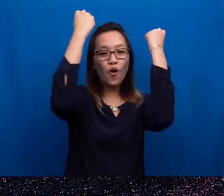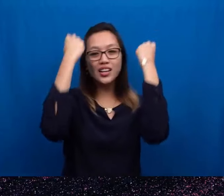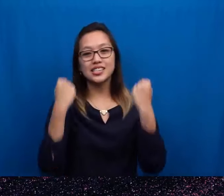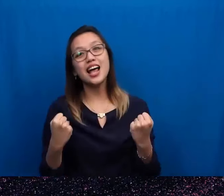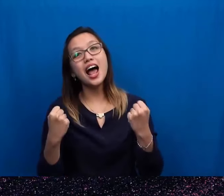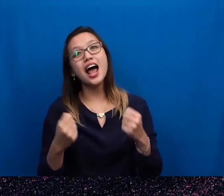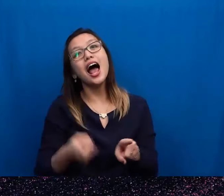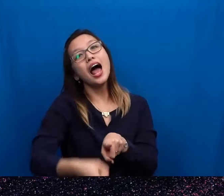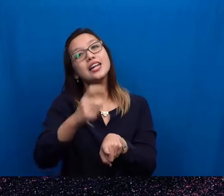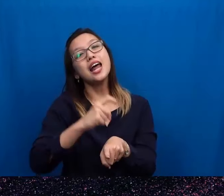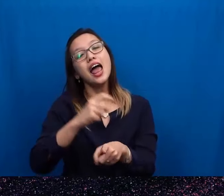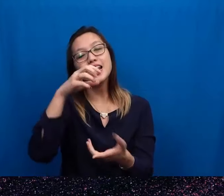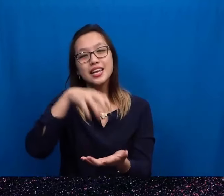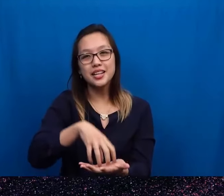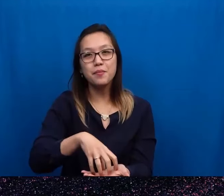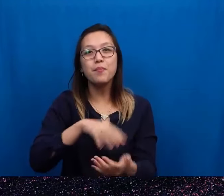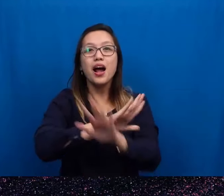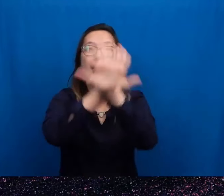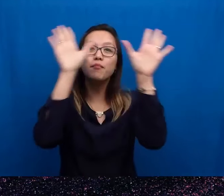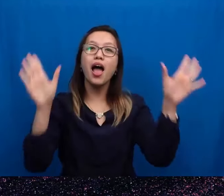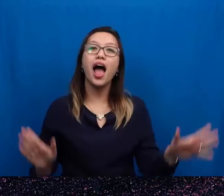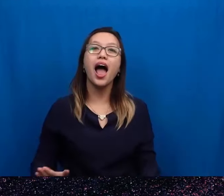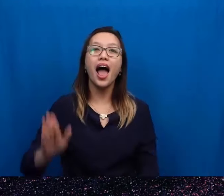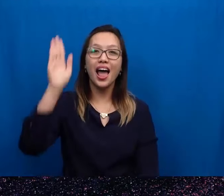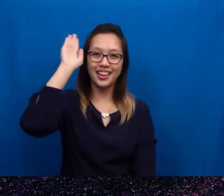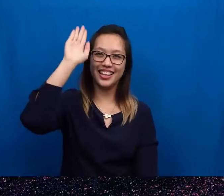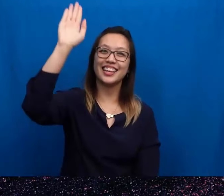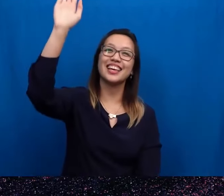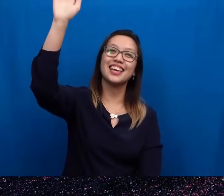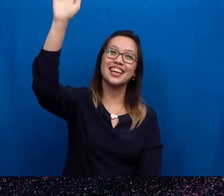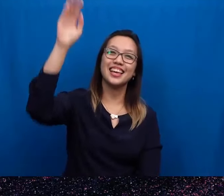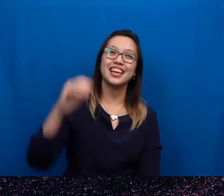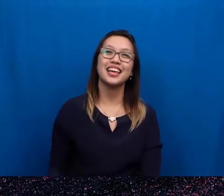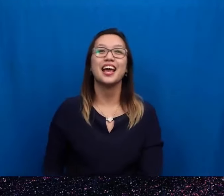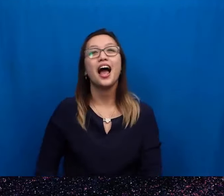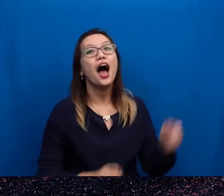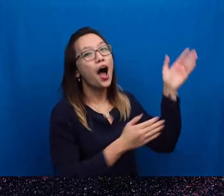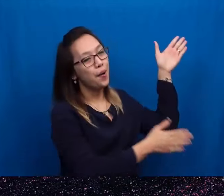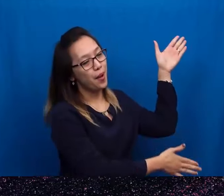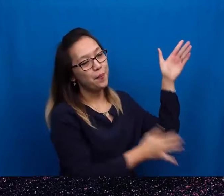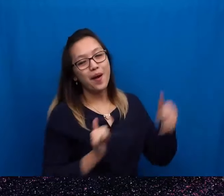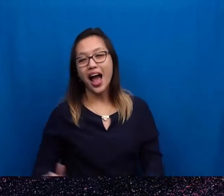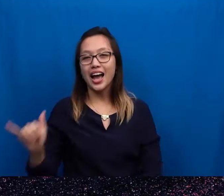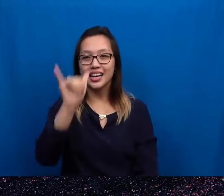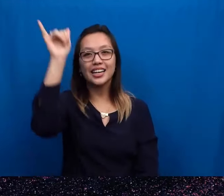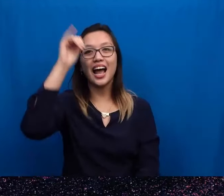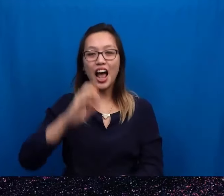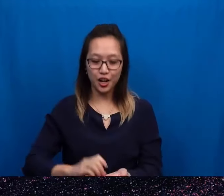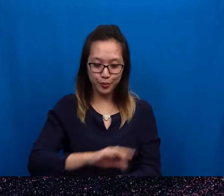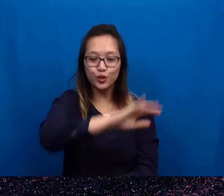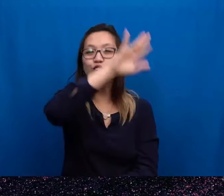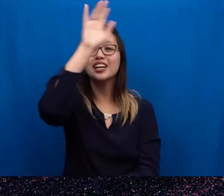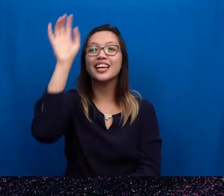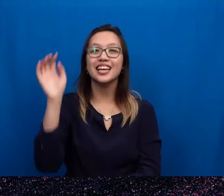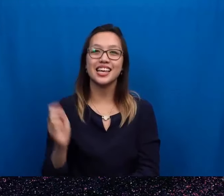Mengalir kuasa dari tempat maha tinggi, Bapa